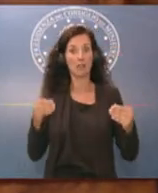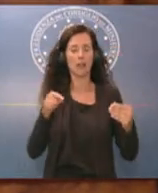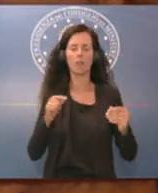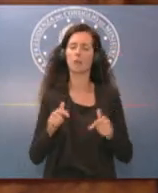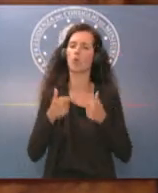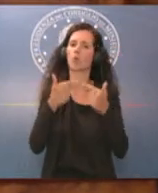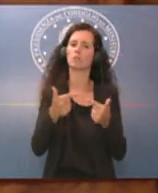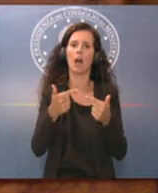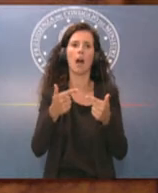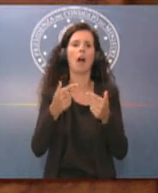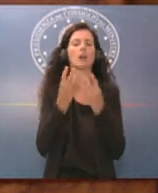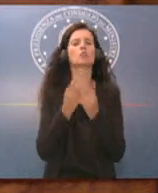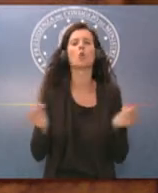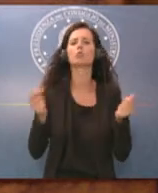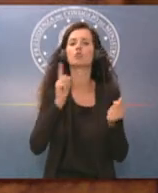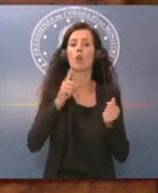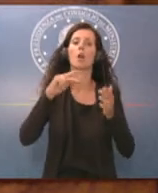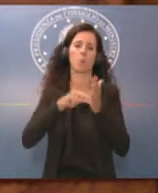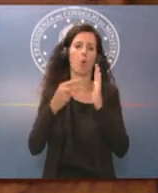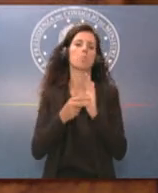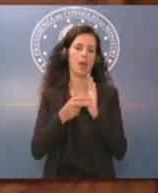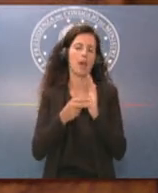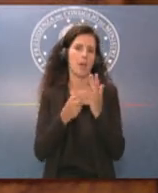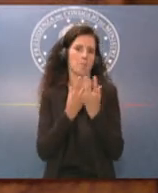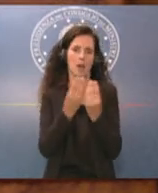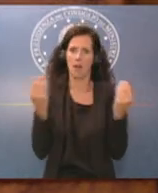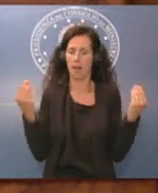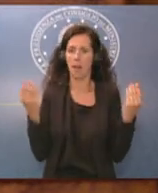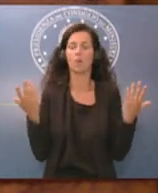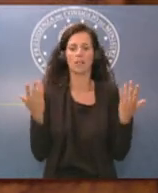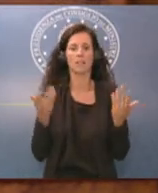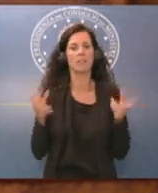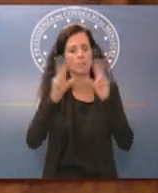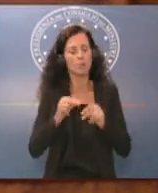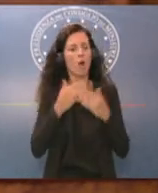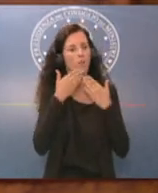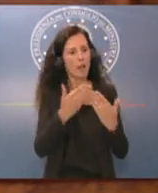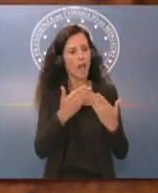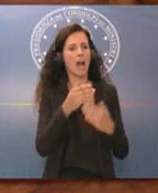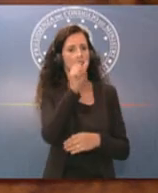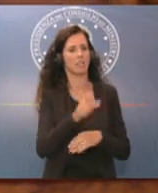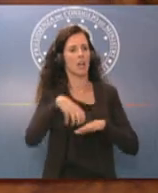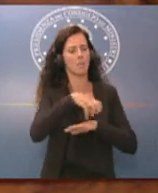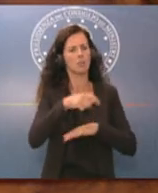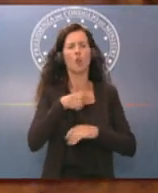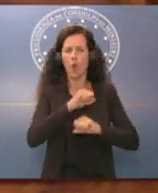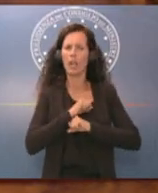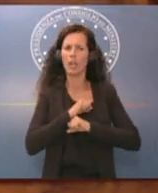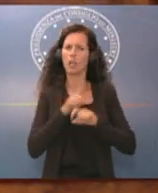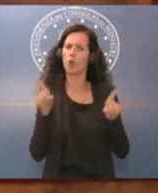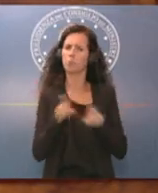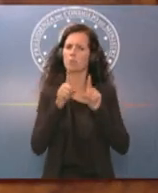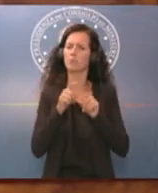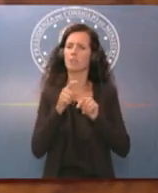un grave problema. Quindi ancora, guarda, carissimo ministro, ti ringrazio e penso che ti posso portare anche ringraziamenti da